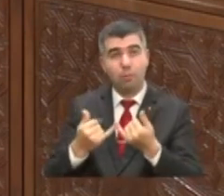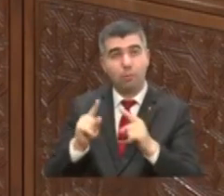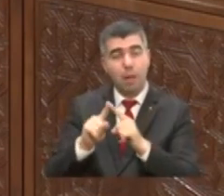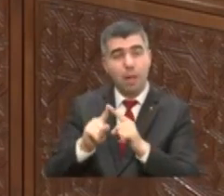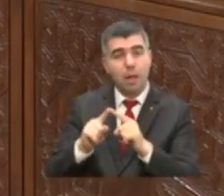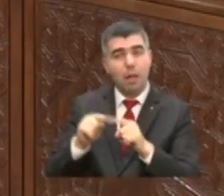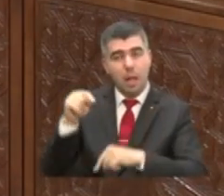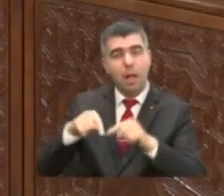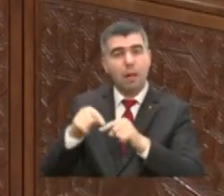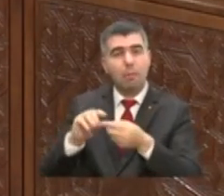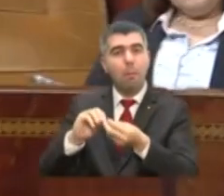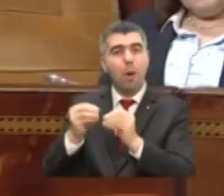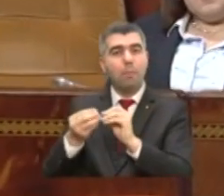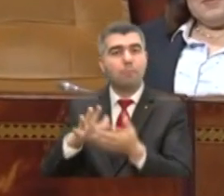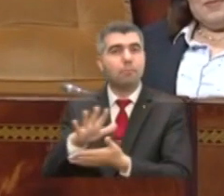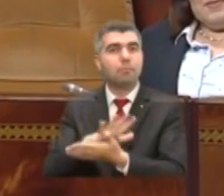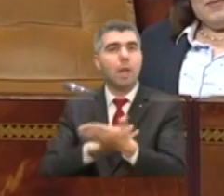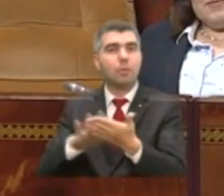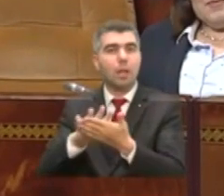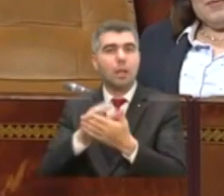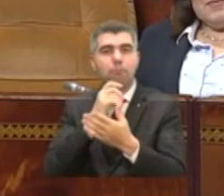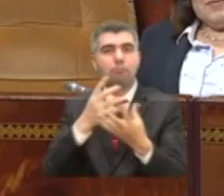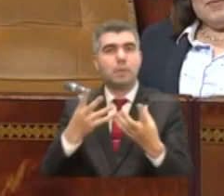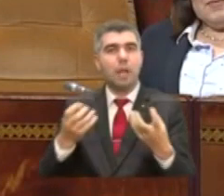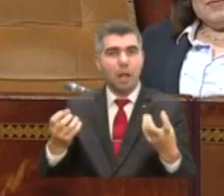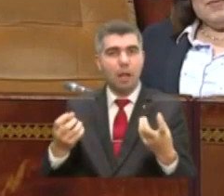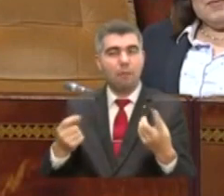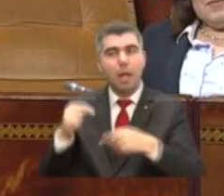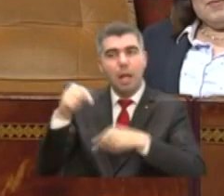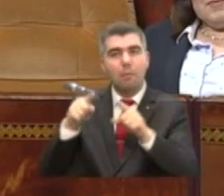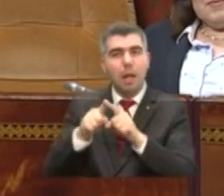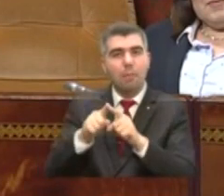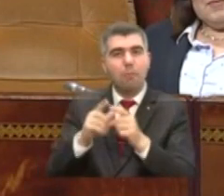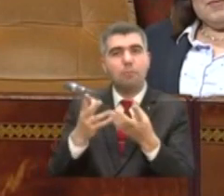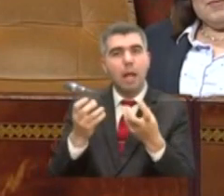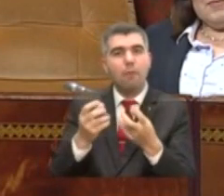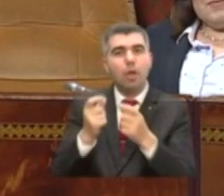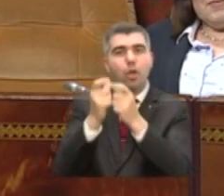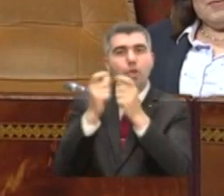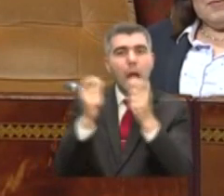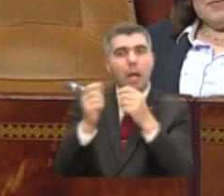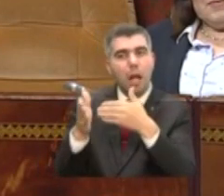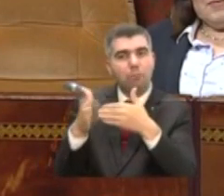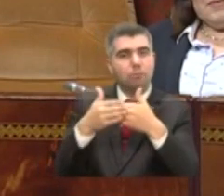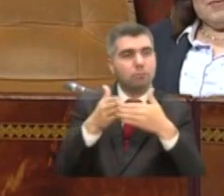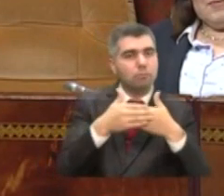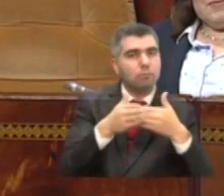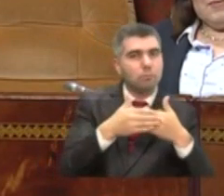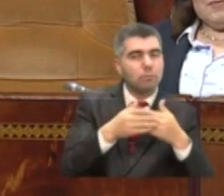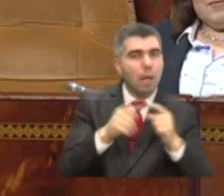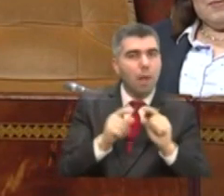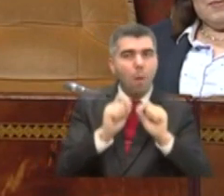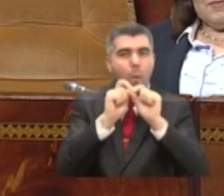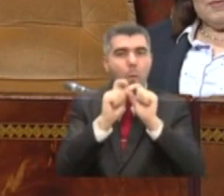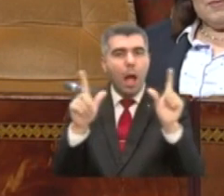مشاكل كثيرة، ولا أدل على ذلك هو عدد مقاولات التي تعلن إفلاسها، وذلك في غياب رؤية واضحة للحكومة لدعم